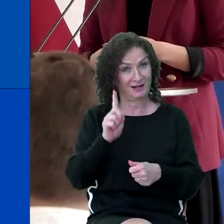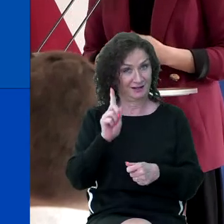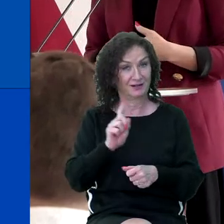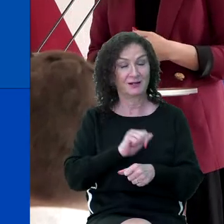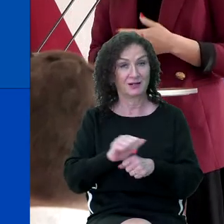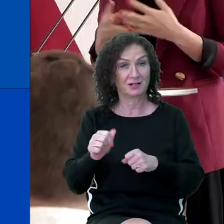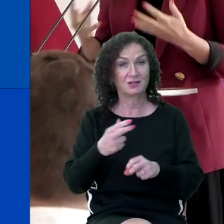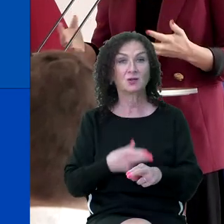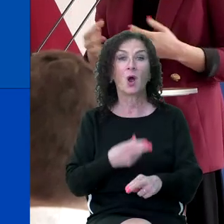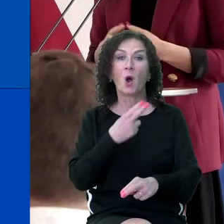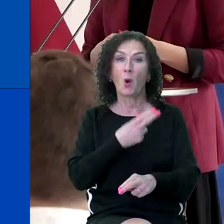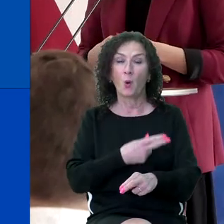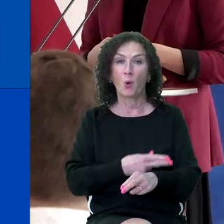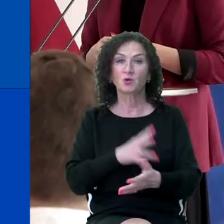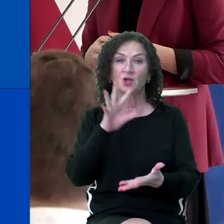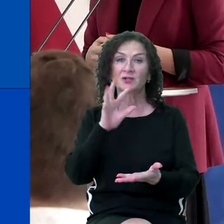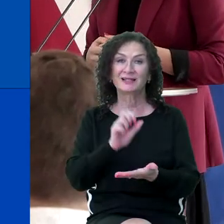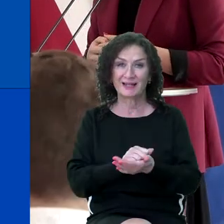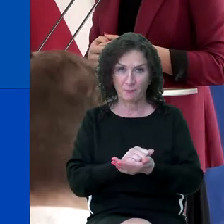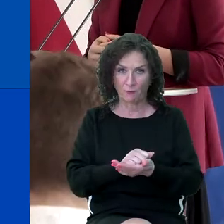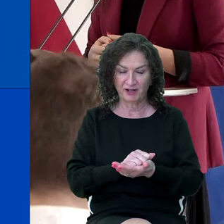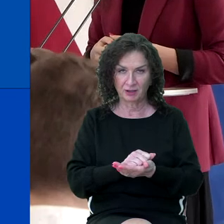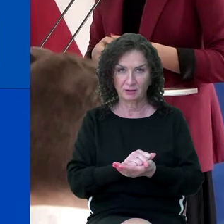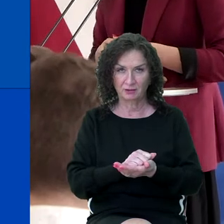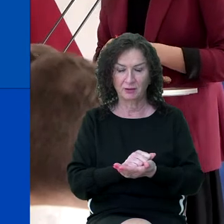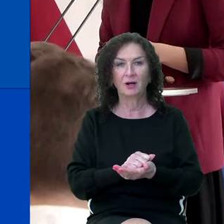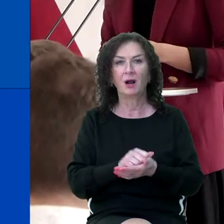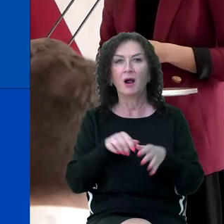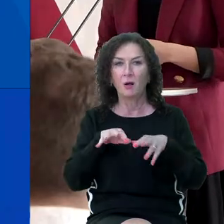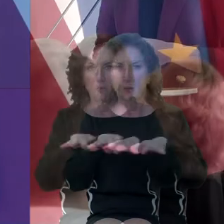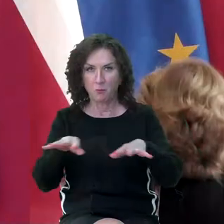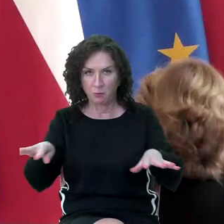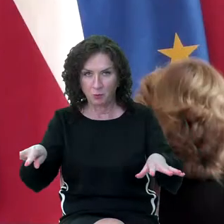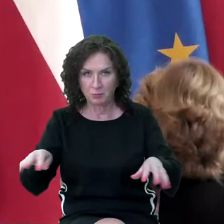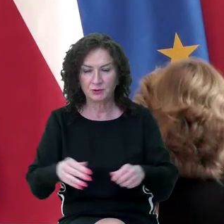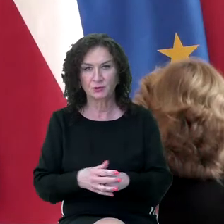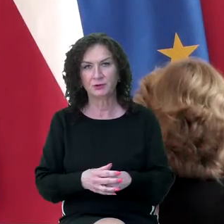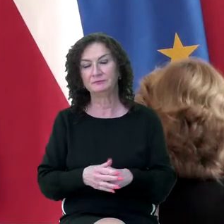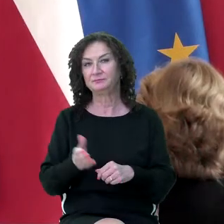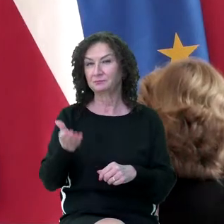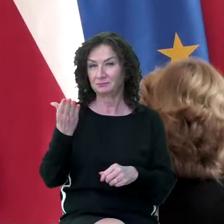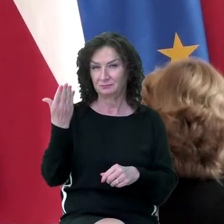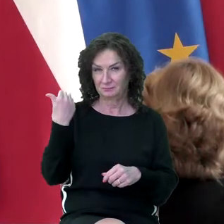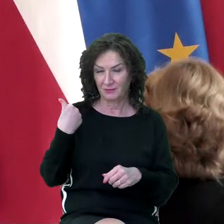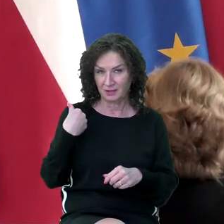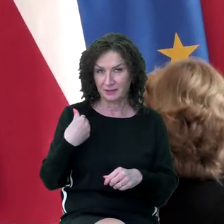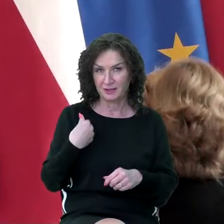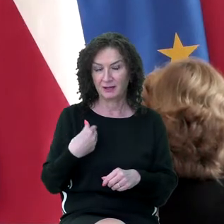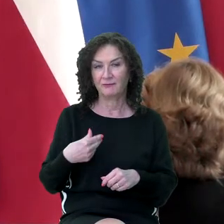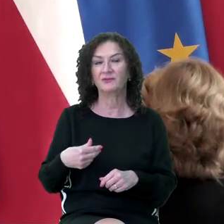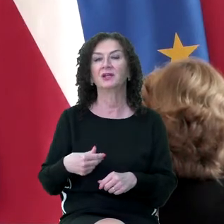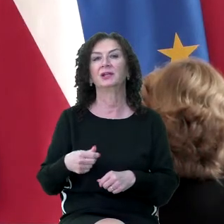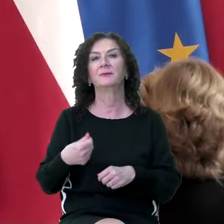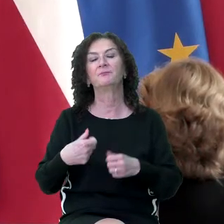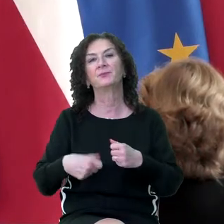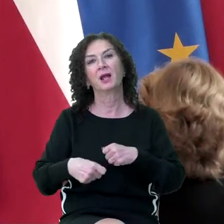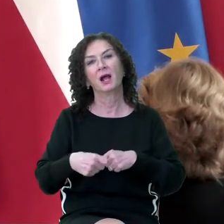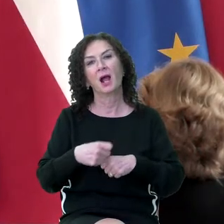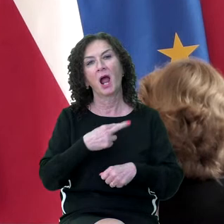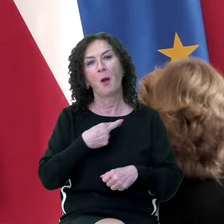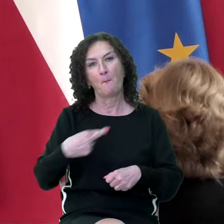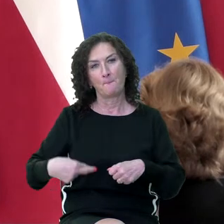nami otworzył tę ustawę. Jeszcze przy okoliczności pani premier Jadwiga Emilewicz wówczas postawiła sobie za zadanie, aby